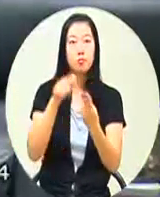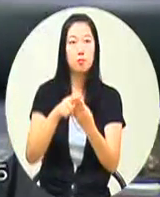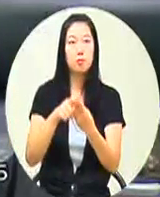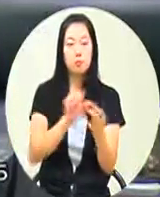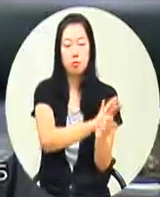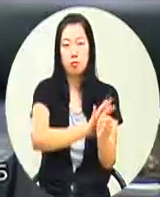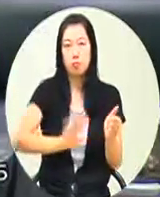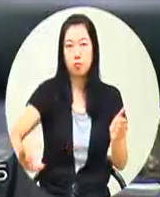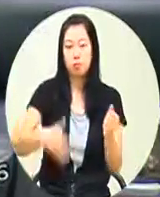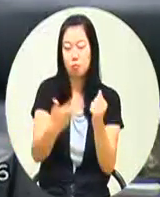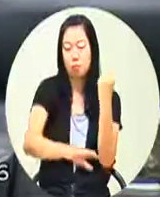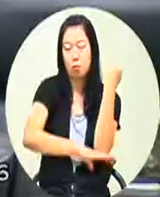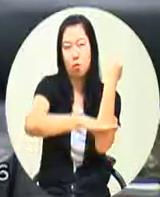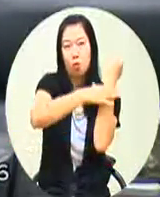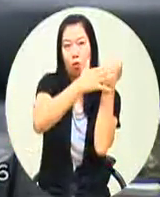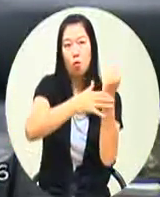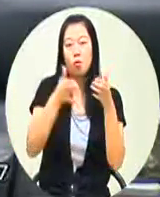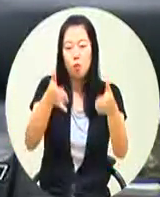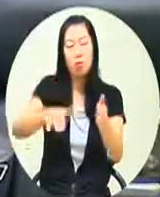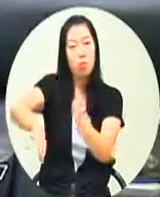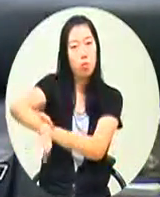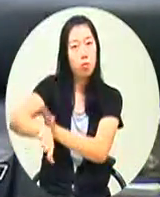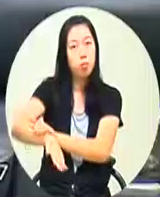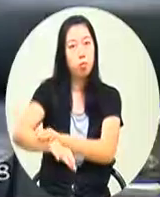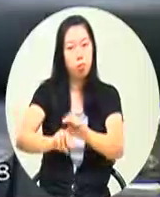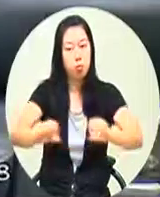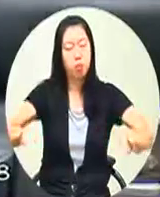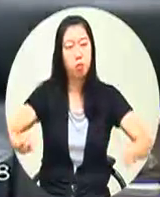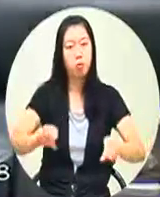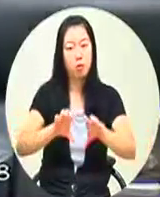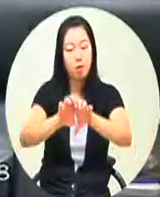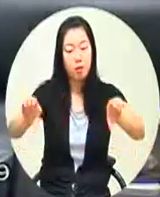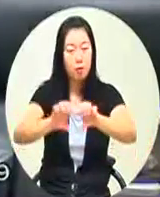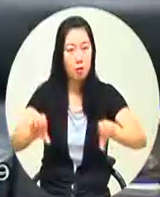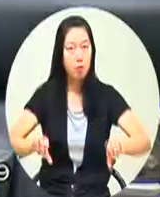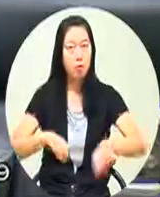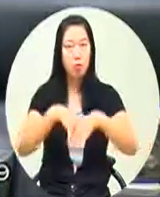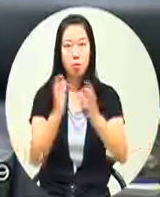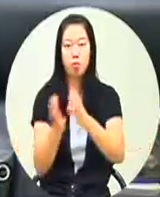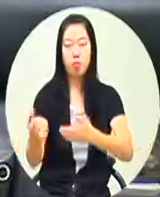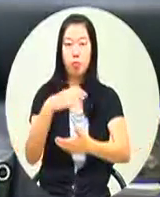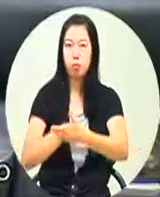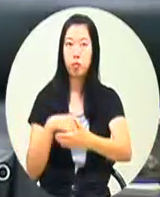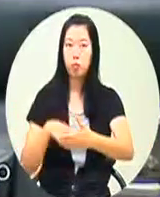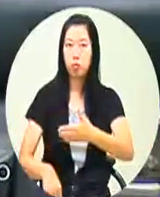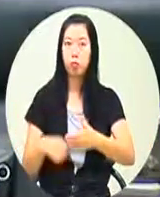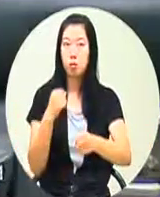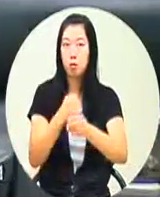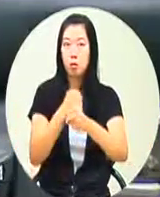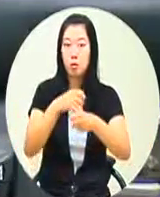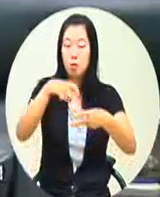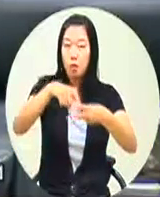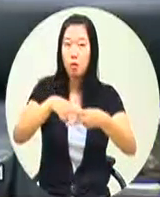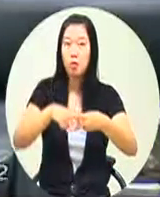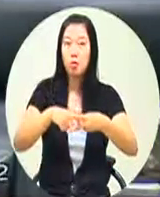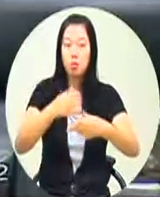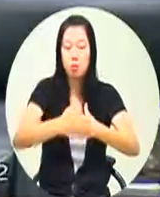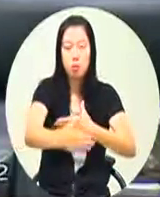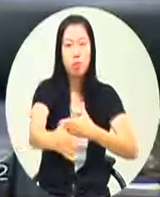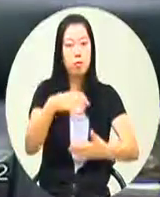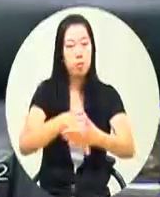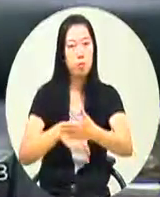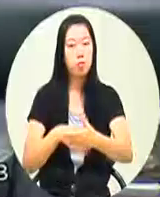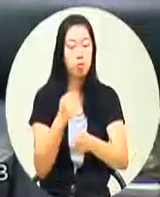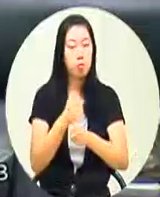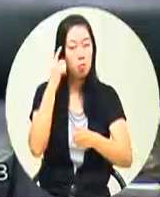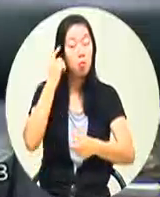淹水在右昌地区的那些相关的管路要纳入在你们这次工程里面去考量。因为我